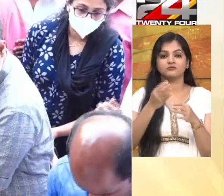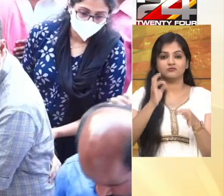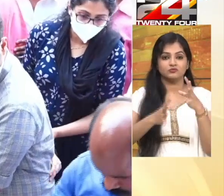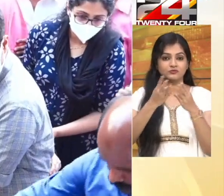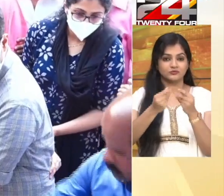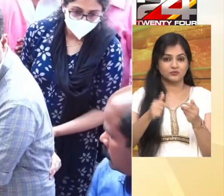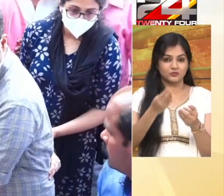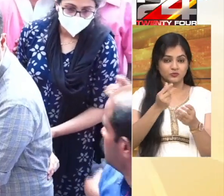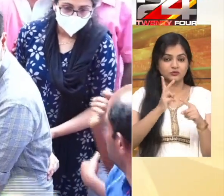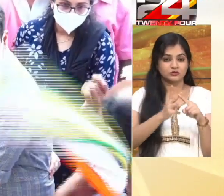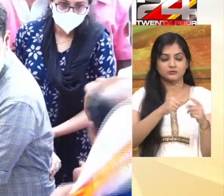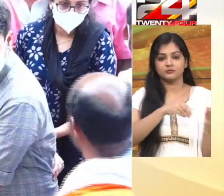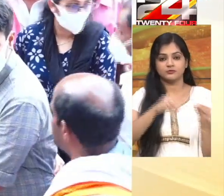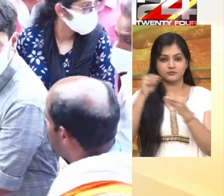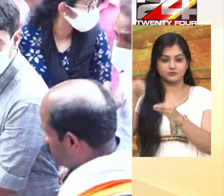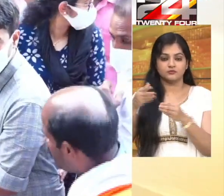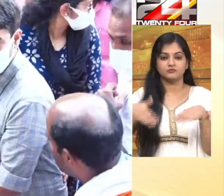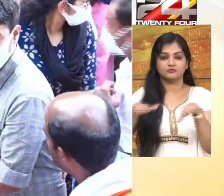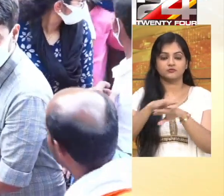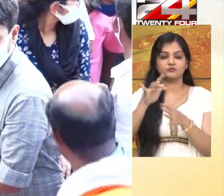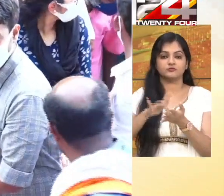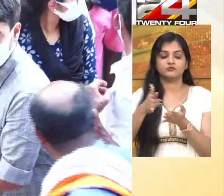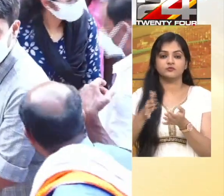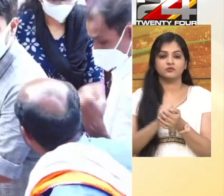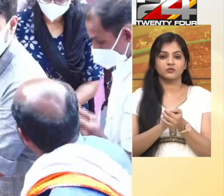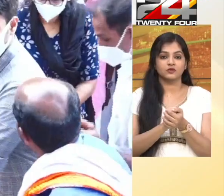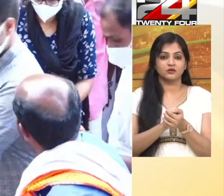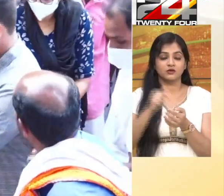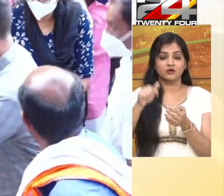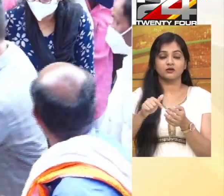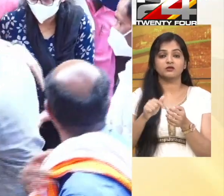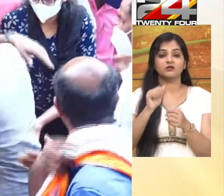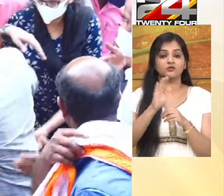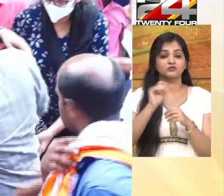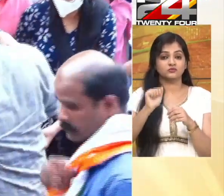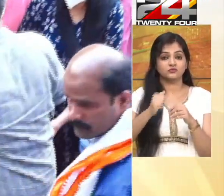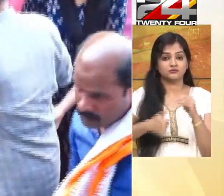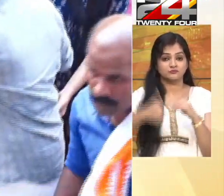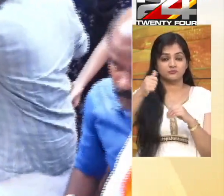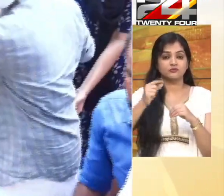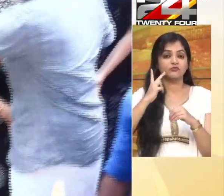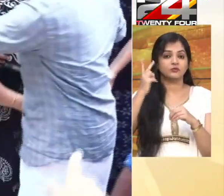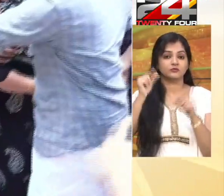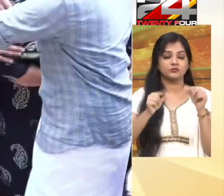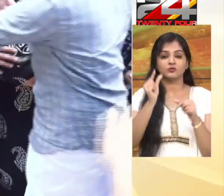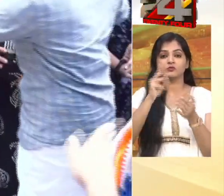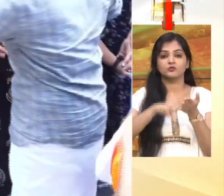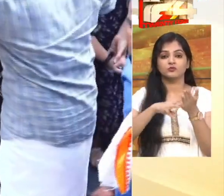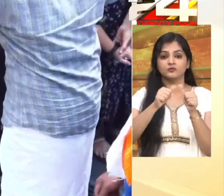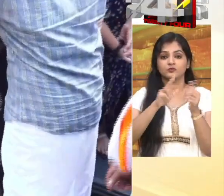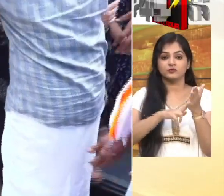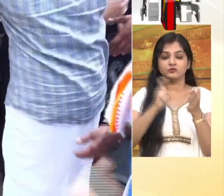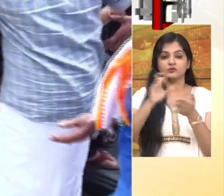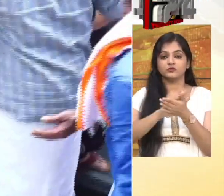ചടങ്ങുകളെല്ലാം പുരോഗമിക്കുകയാണ്. കുടുംബത്തിന്റെ എല്ലാ പ്രധാനപ്പെട്ട നേതാക്കളും ഇവിടെ എത്തിയിട്ടുണ്ടായിരുന്നു. മുൻ മുഖ്യമന്ത്രി ഉമ്മൻചാണ്ടി ഉൾപ്പെടെയുള്ള ആളുകൾ ഇവിടെ